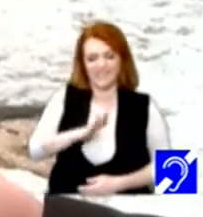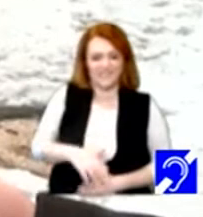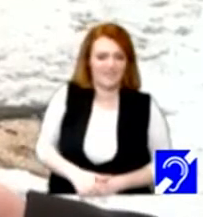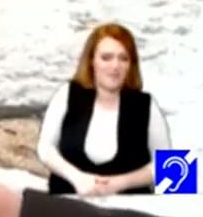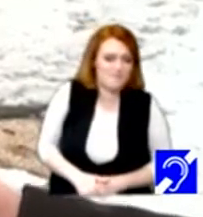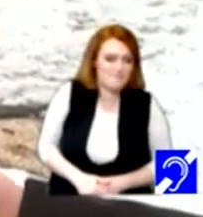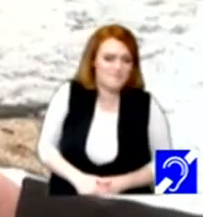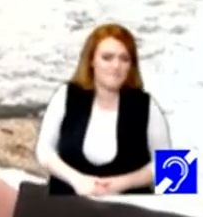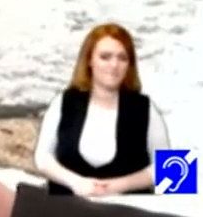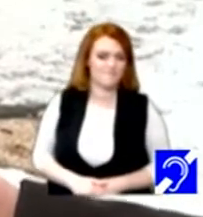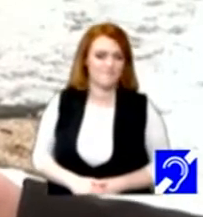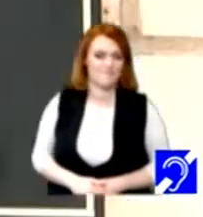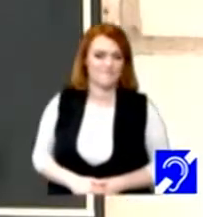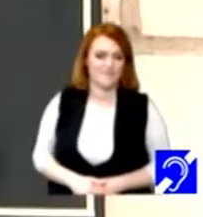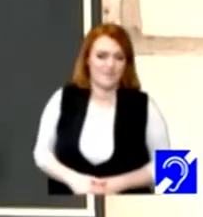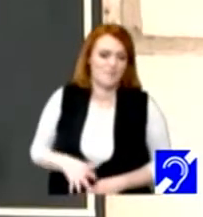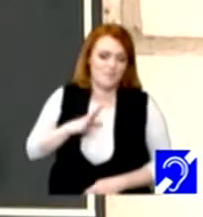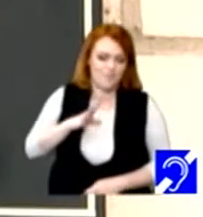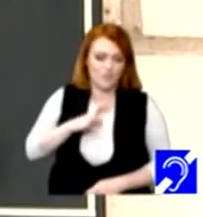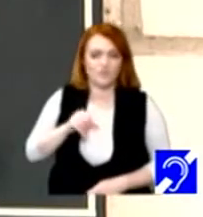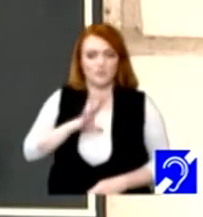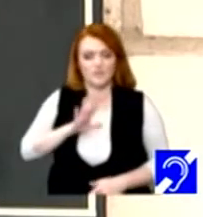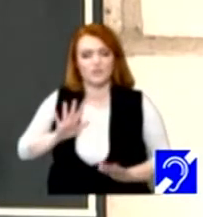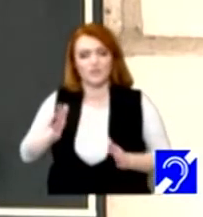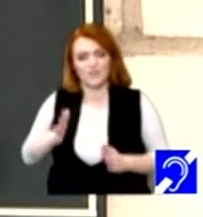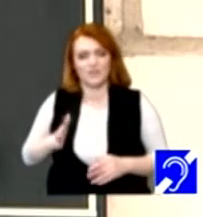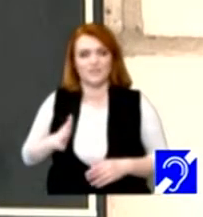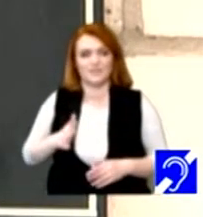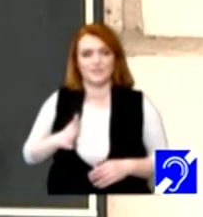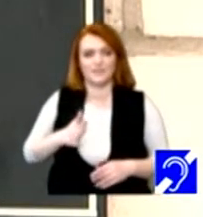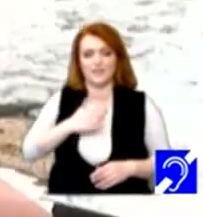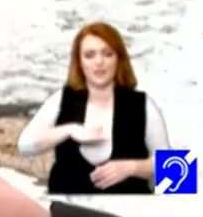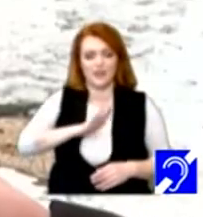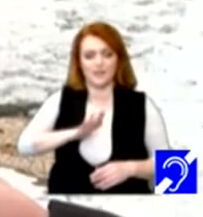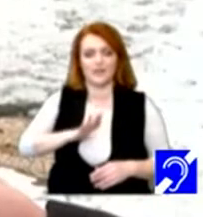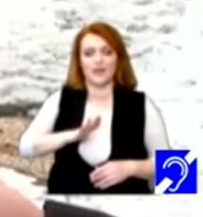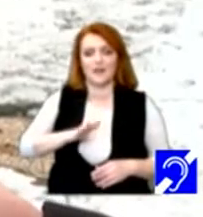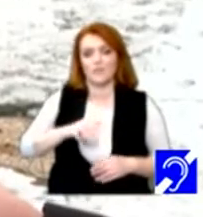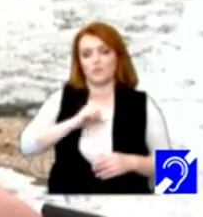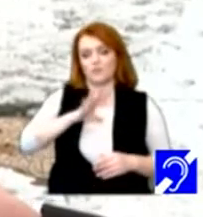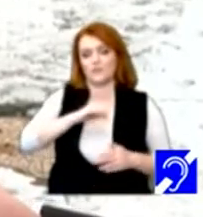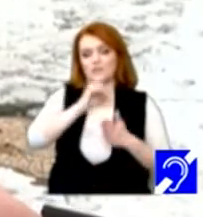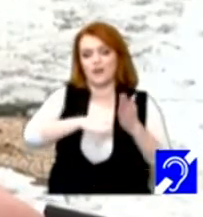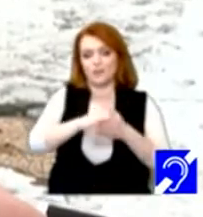oricând poate să apară niște neplăceri din cauza unor tineret care e needucat, sub gard nu-i bine de dormit.